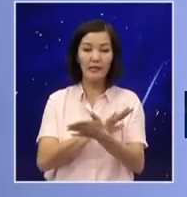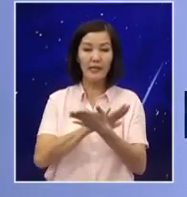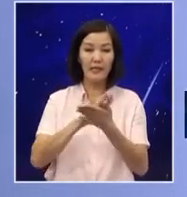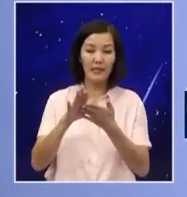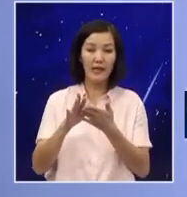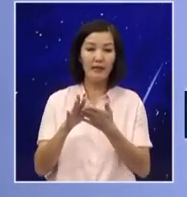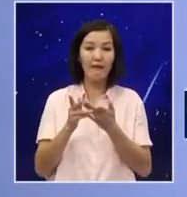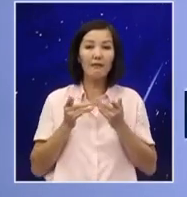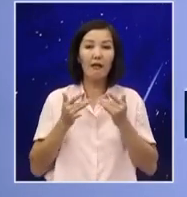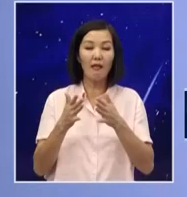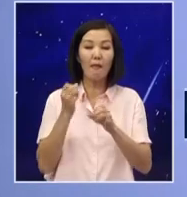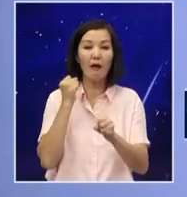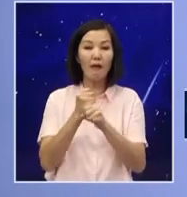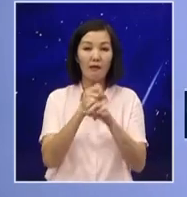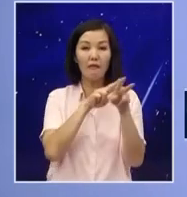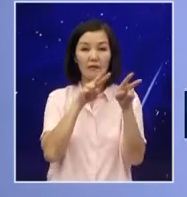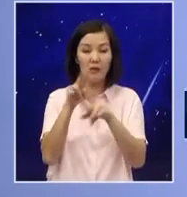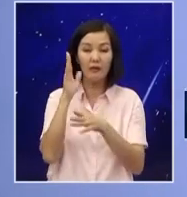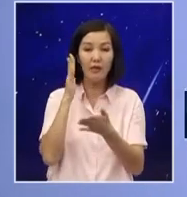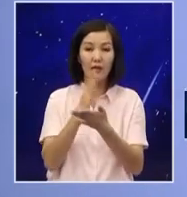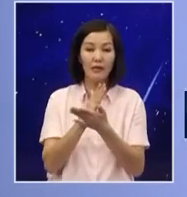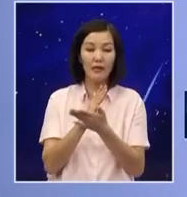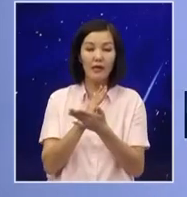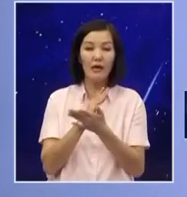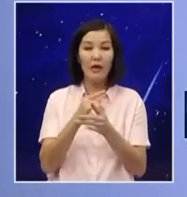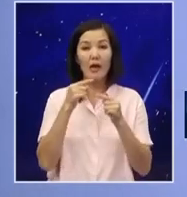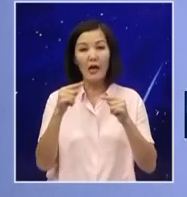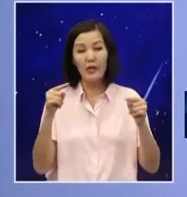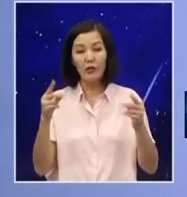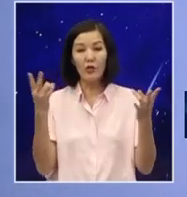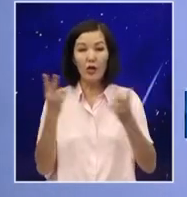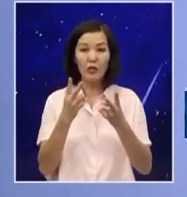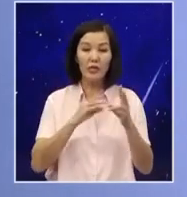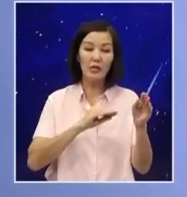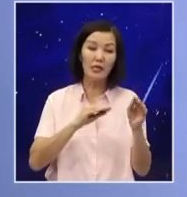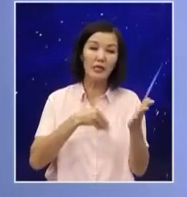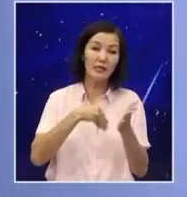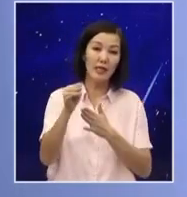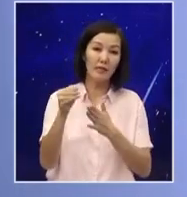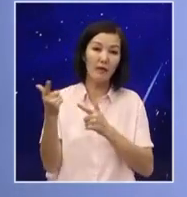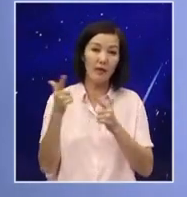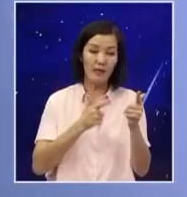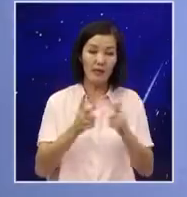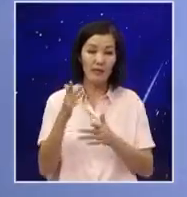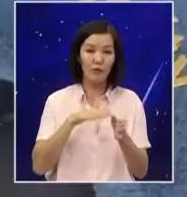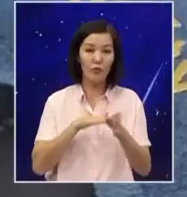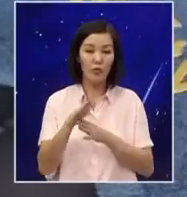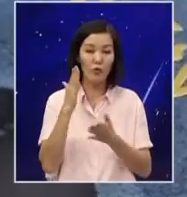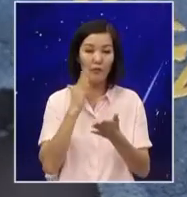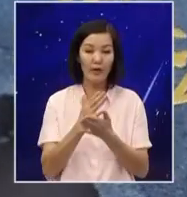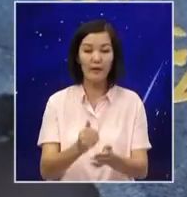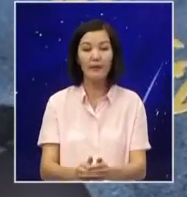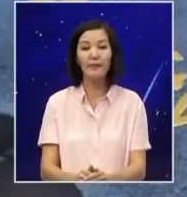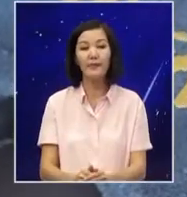қатаң сақталады. Ол мектептерге біз санитайзерлер және қажетті барлық заттар алынып, бүгінгі күнде мектеп толығымен жабдықталып